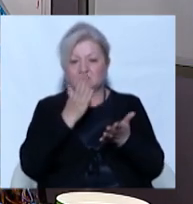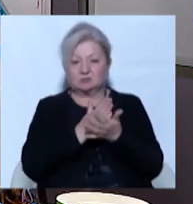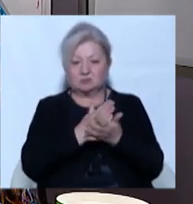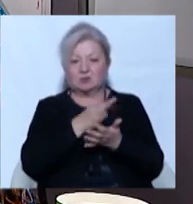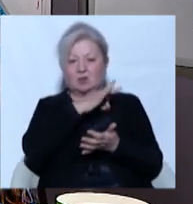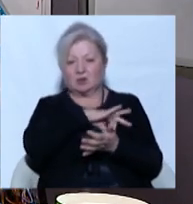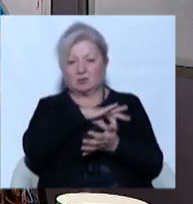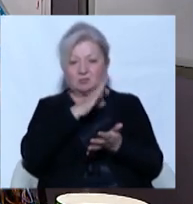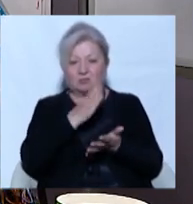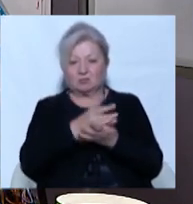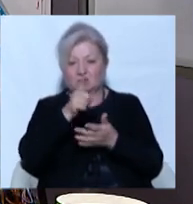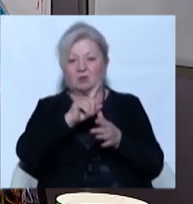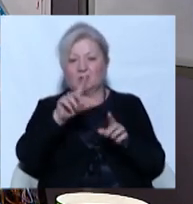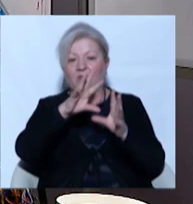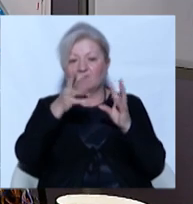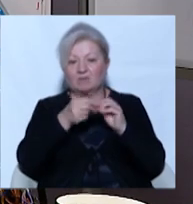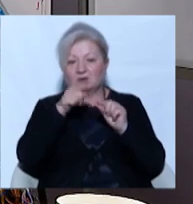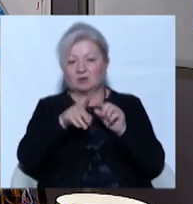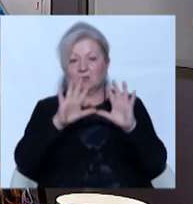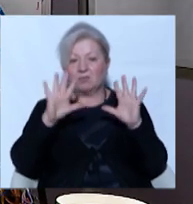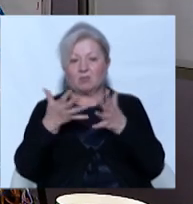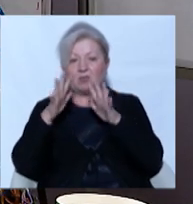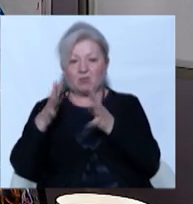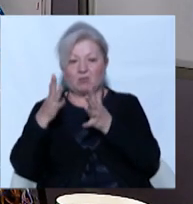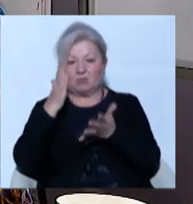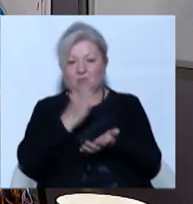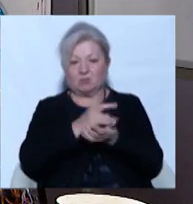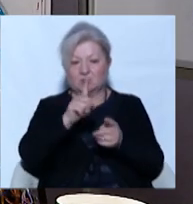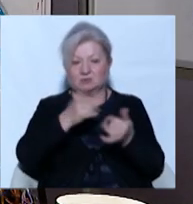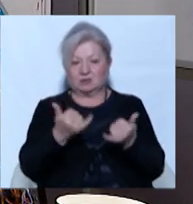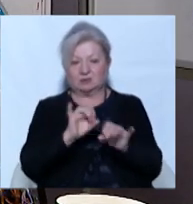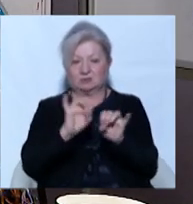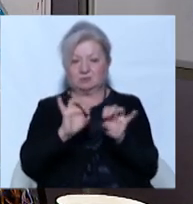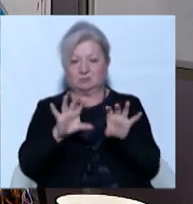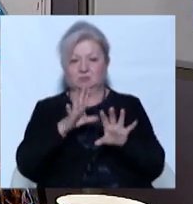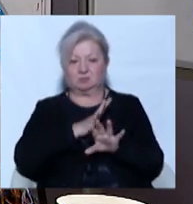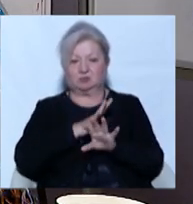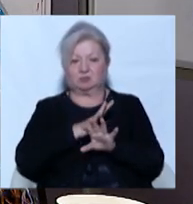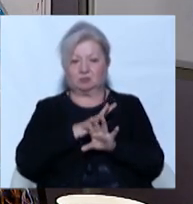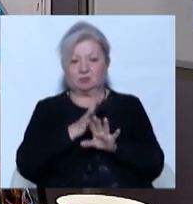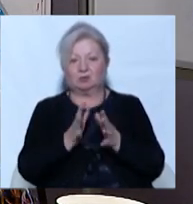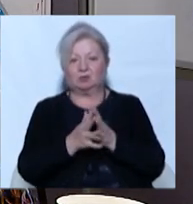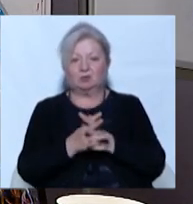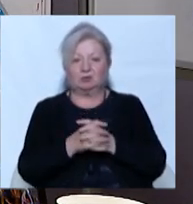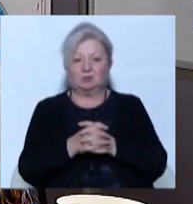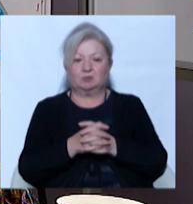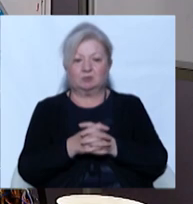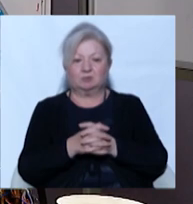რა საჭიროა, კიდევ ერთხელ ვამბობ, მე ახლა გაჩვენებთ ერთ-ერთ ვიდეოს,